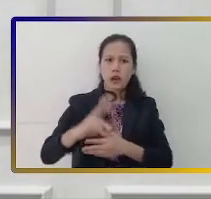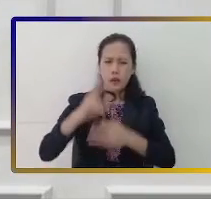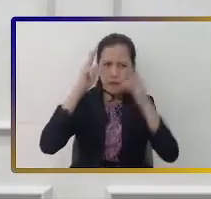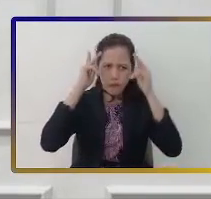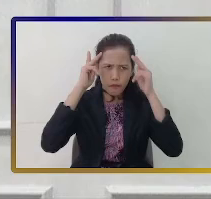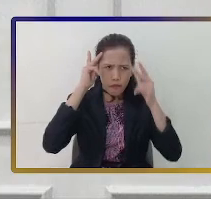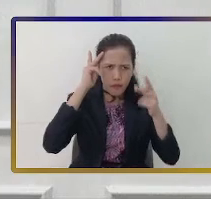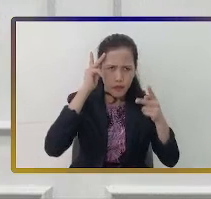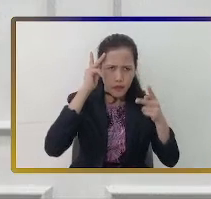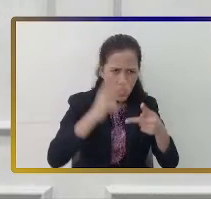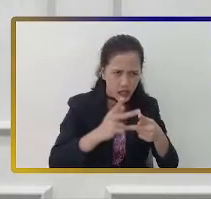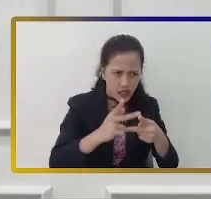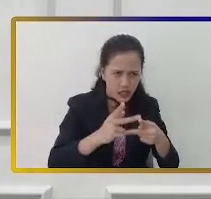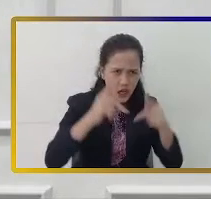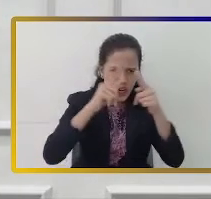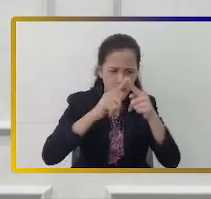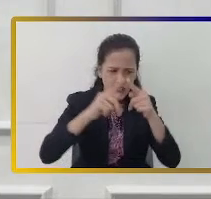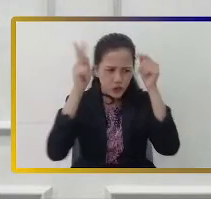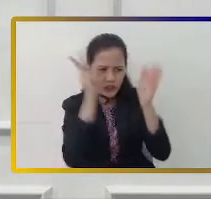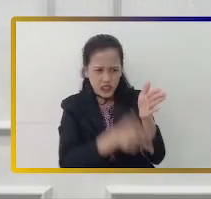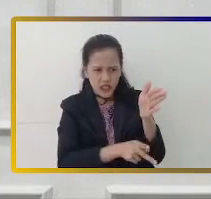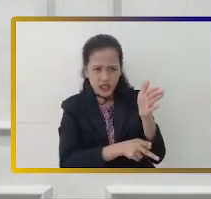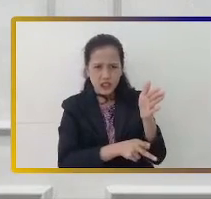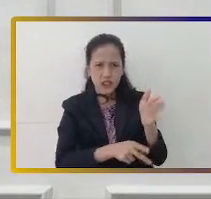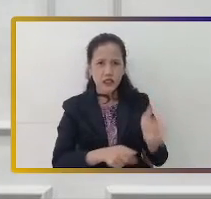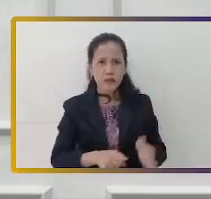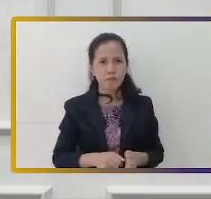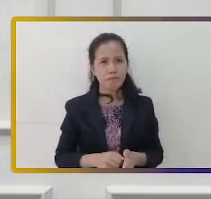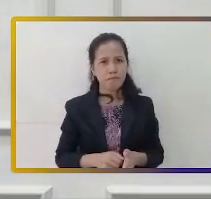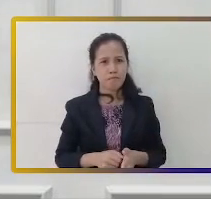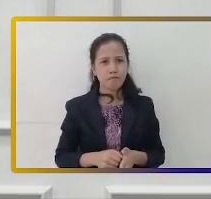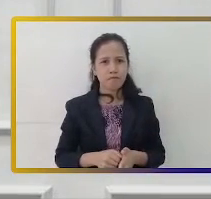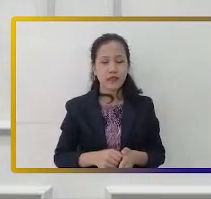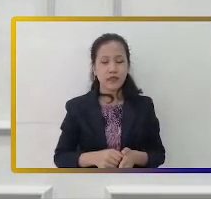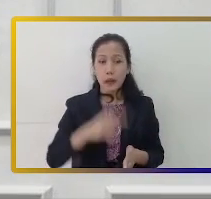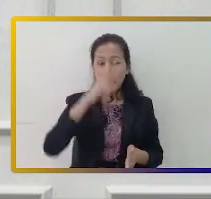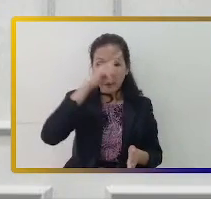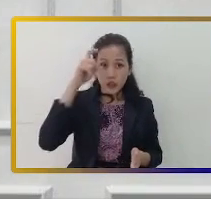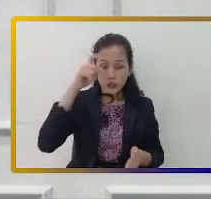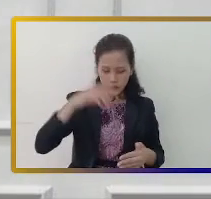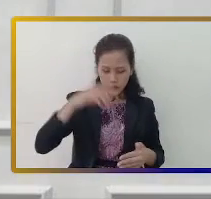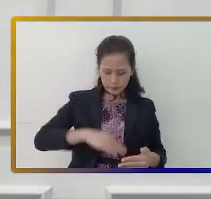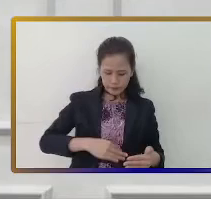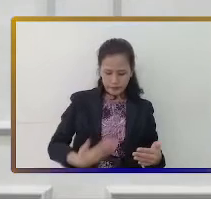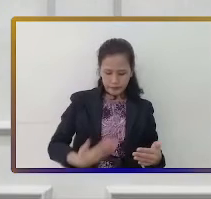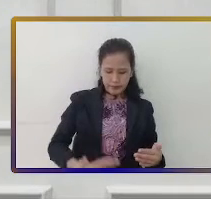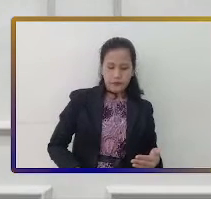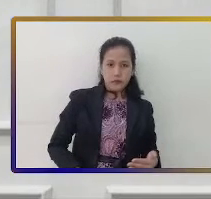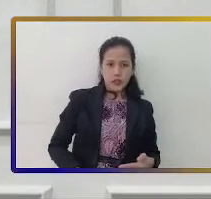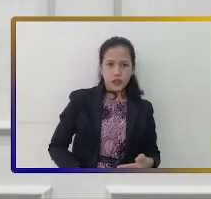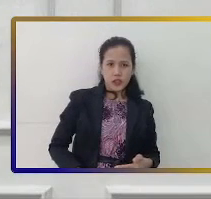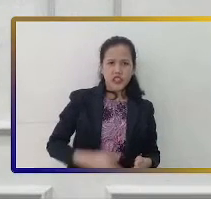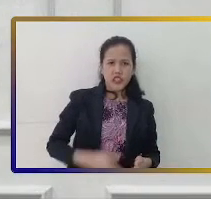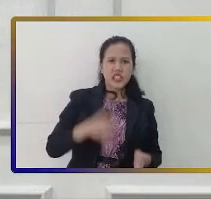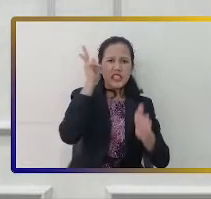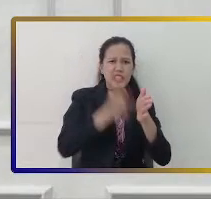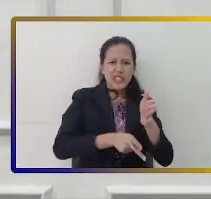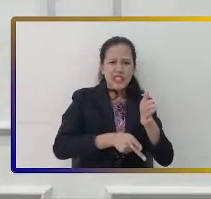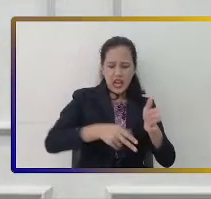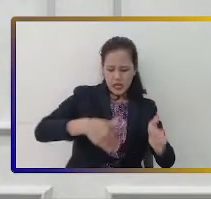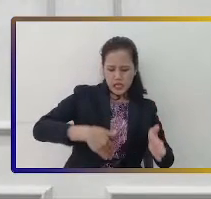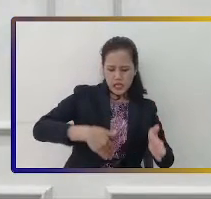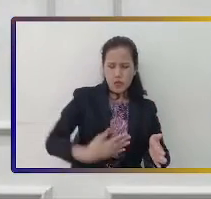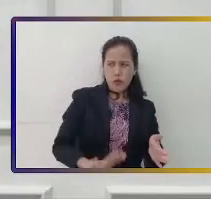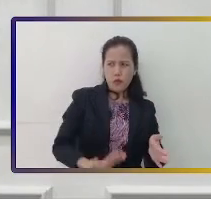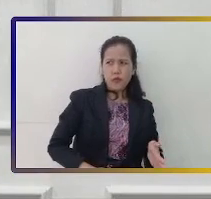makahinga outside the womb ng mga nanay po nila. Bakit po? Pagkat sa loob pa lang ng ina, tinanggal na po ang buhay ng mga batang ito.